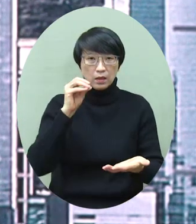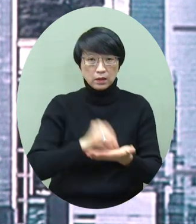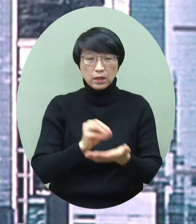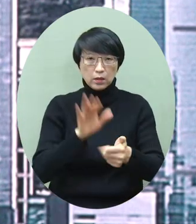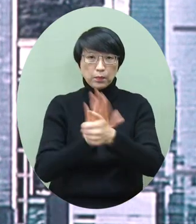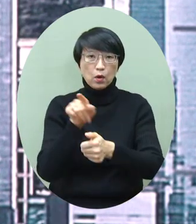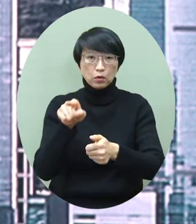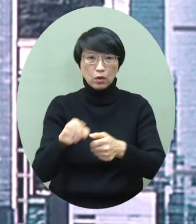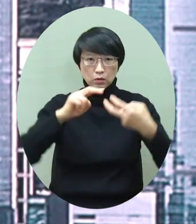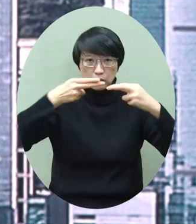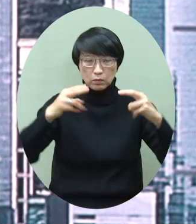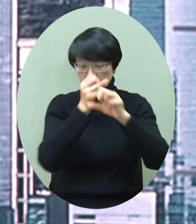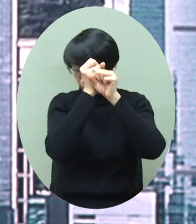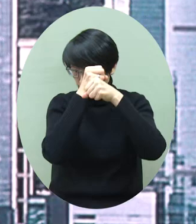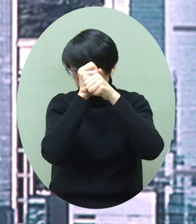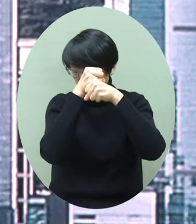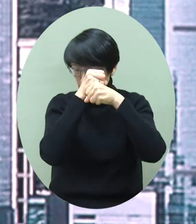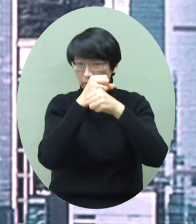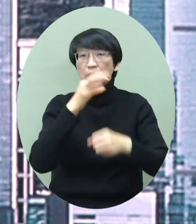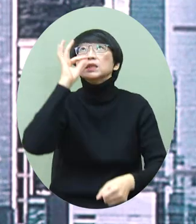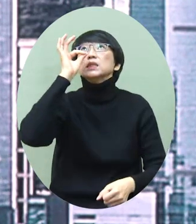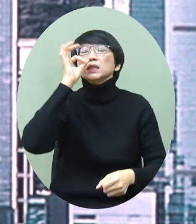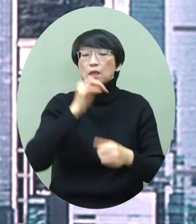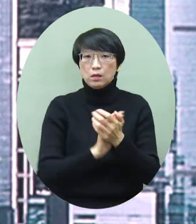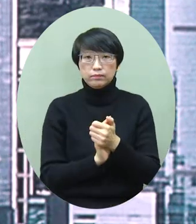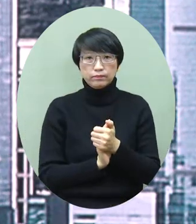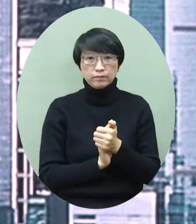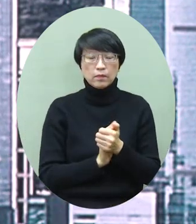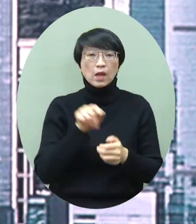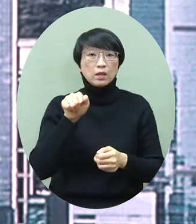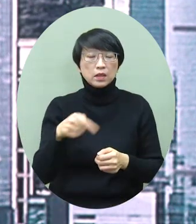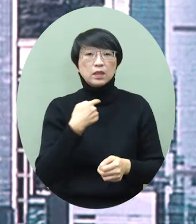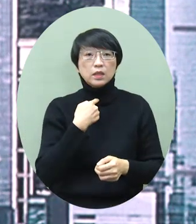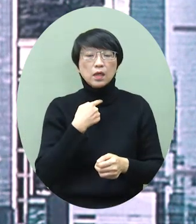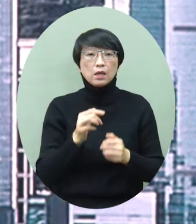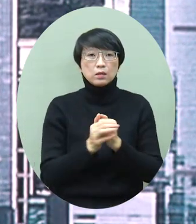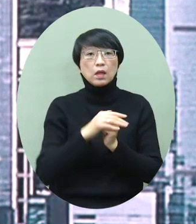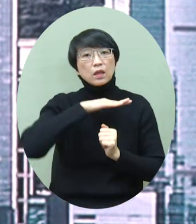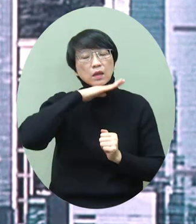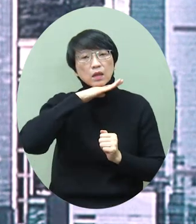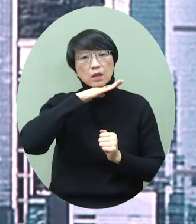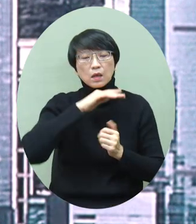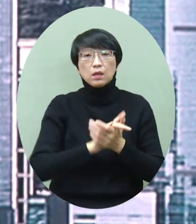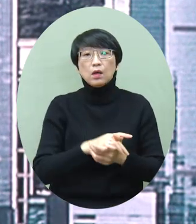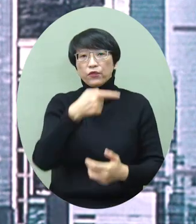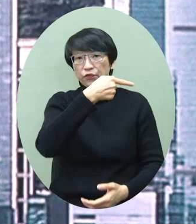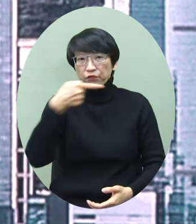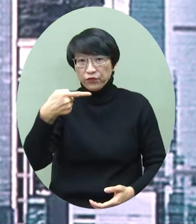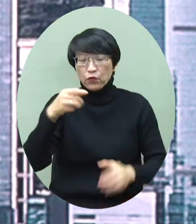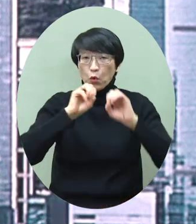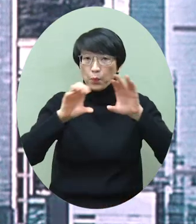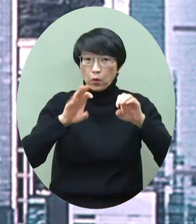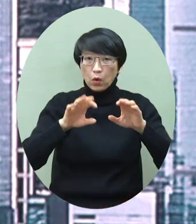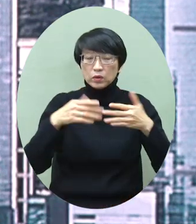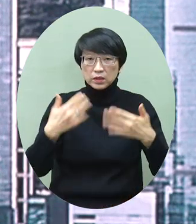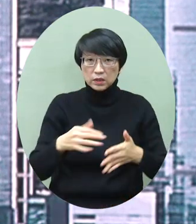酸檢測。一般抵港人士喺採樣之後咧，係需要等候確認檢測陰性結果，先至可以